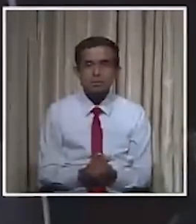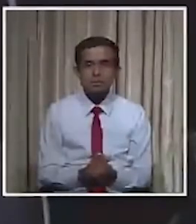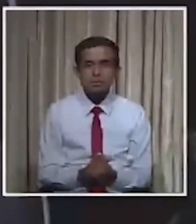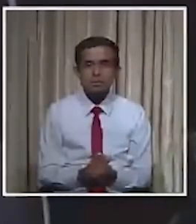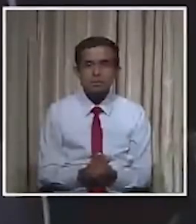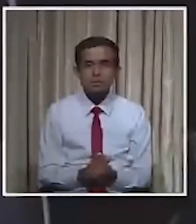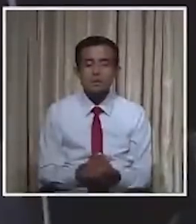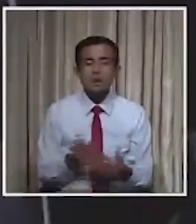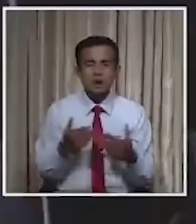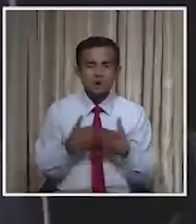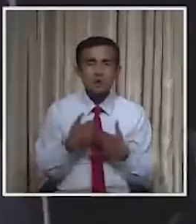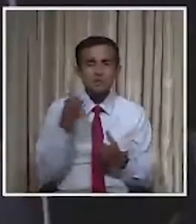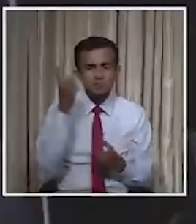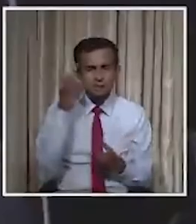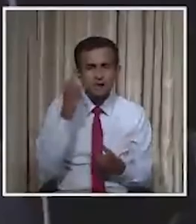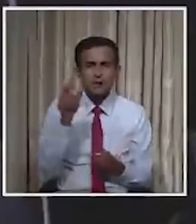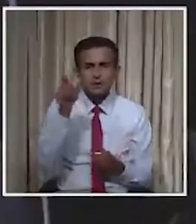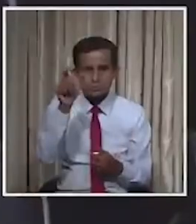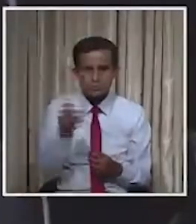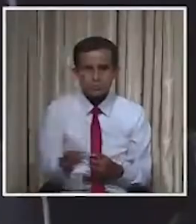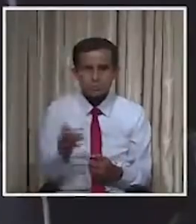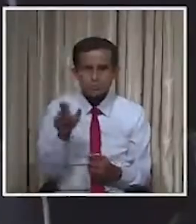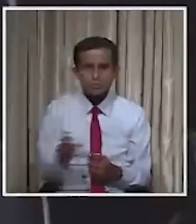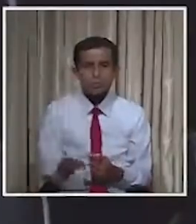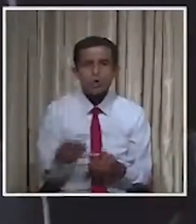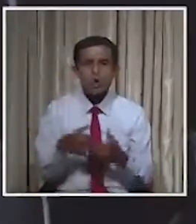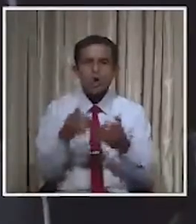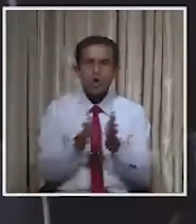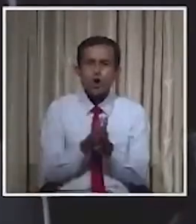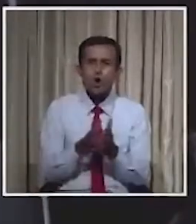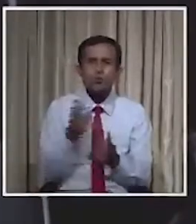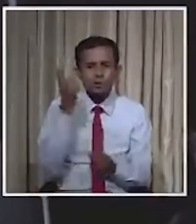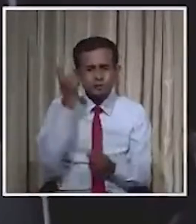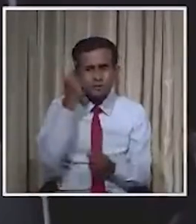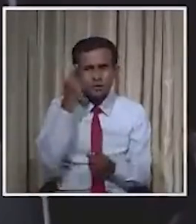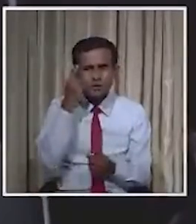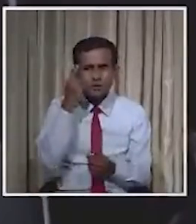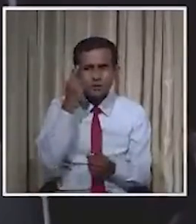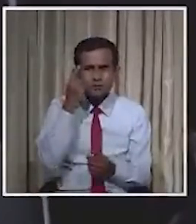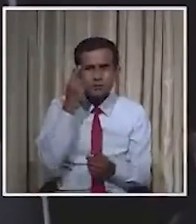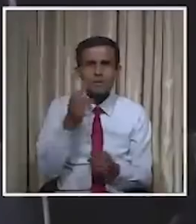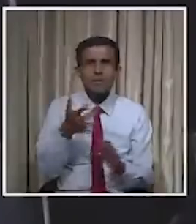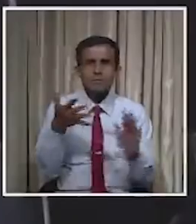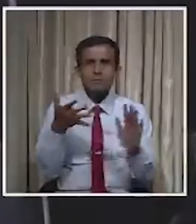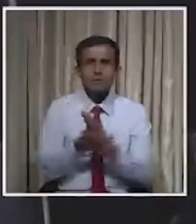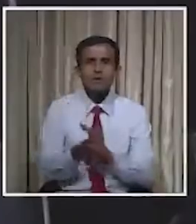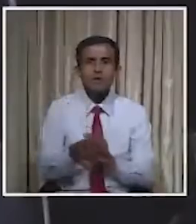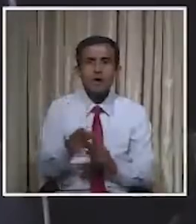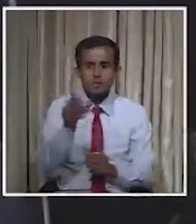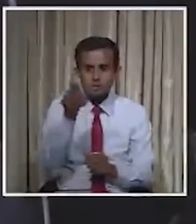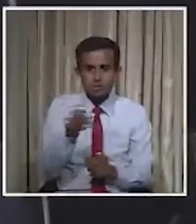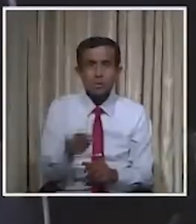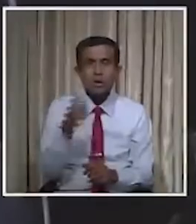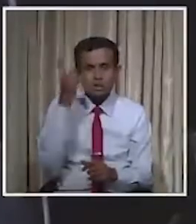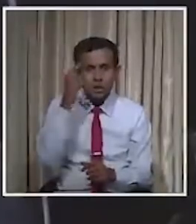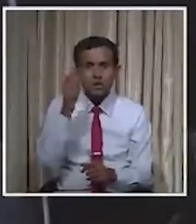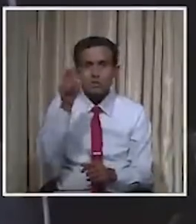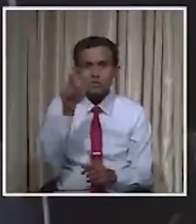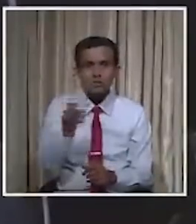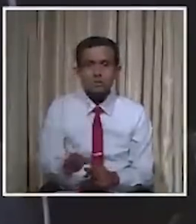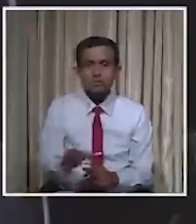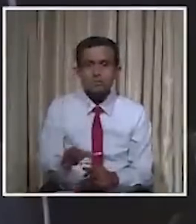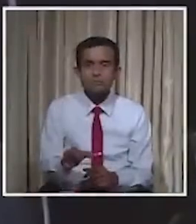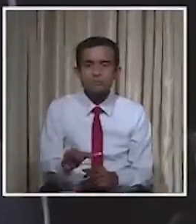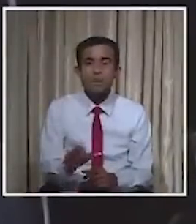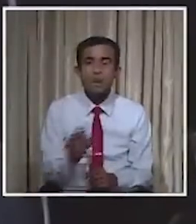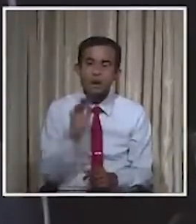இதன் பின்னால் திட்டமிடப்பட்ட நிகழ்ச்சிகள் இருப்பதாக கயந்திரகுமார் பொன்னம்பலம் குறிப்பிட்டார். இதேவேளை வடக்கு கிழக்கின் பெரும்பாலான இடங்களில் நீதிபதிகள் தமிழர்களாக